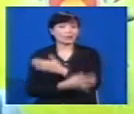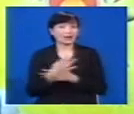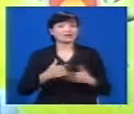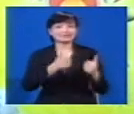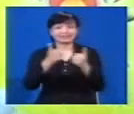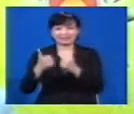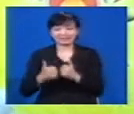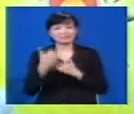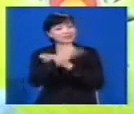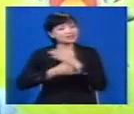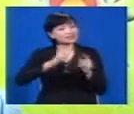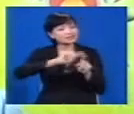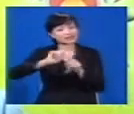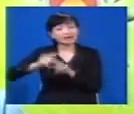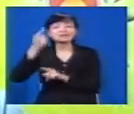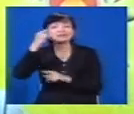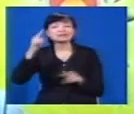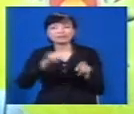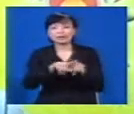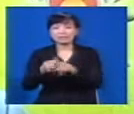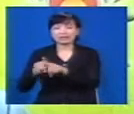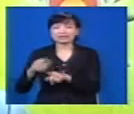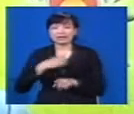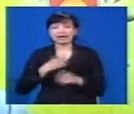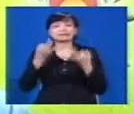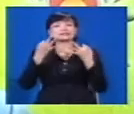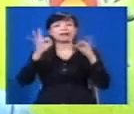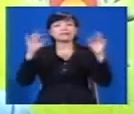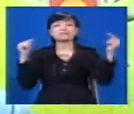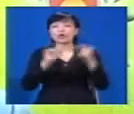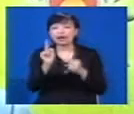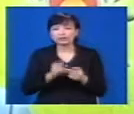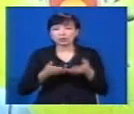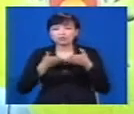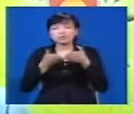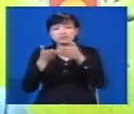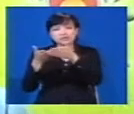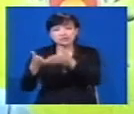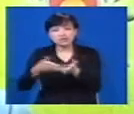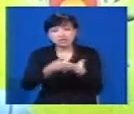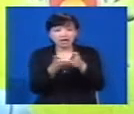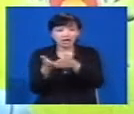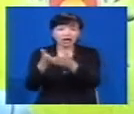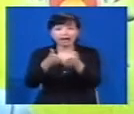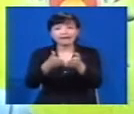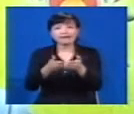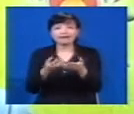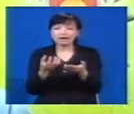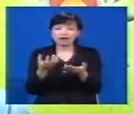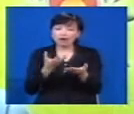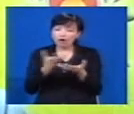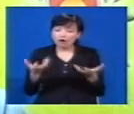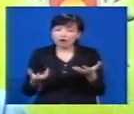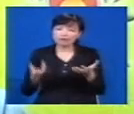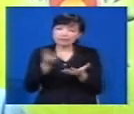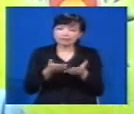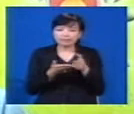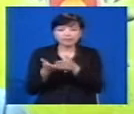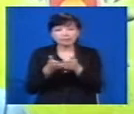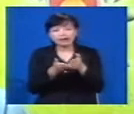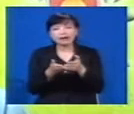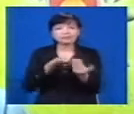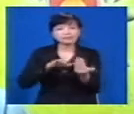ต้องกันว่าเราอยากเห็นเสรีภาพในการเดินเรือเราอยากเห็นสันติภาพในการเดินทางทะเลนั้นให้เกิดขึ้นได้แล้วก็เพื่อ